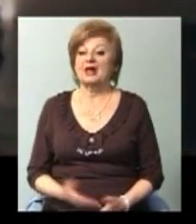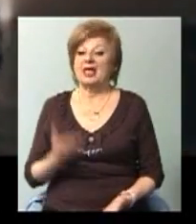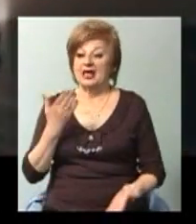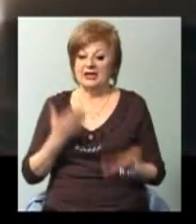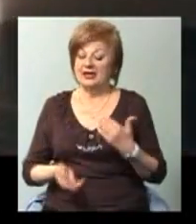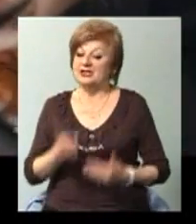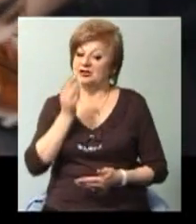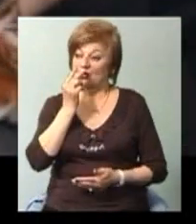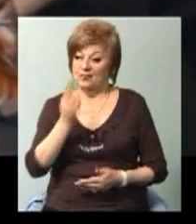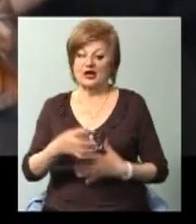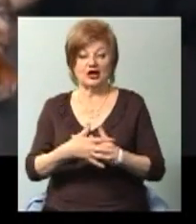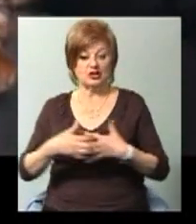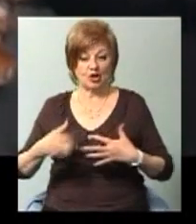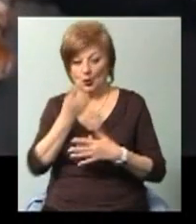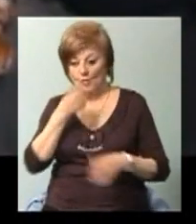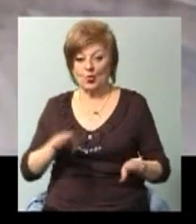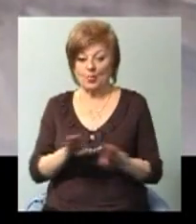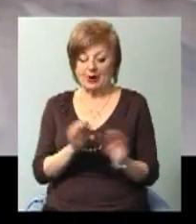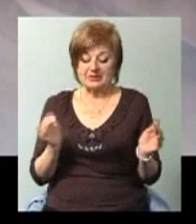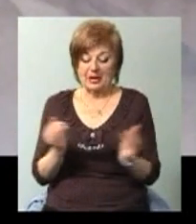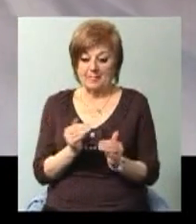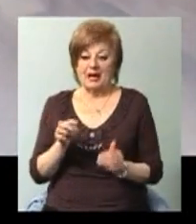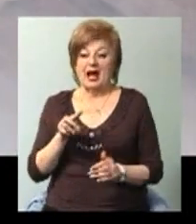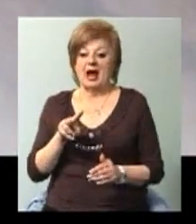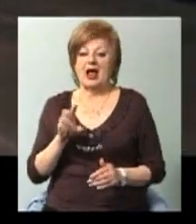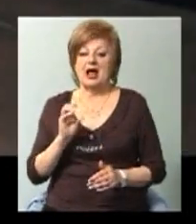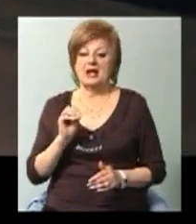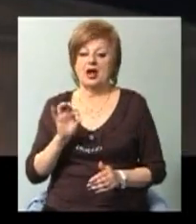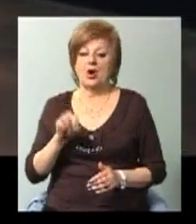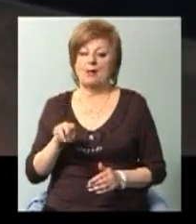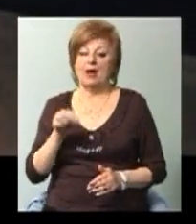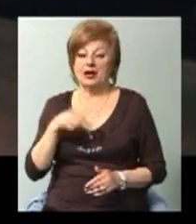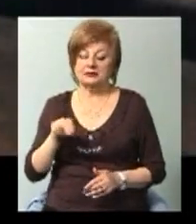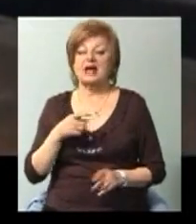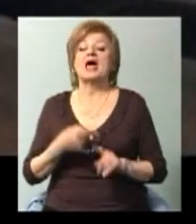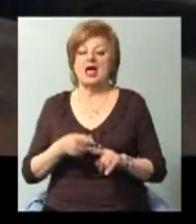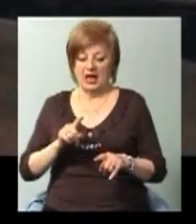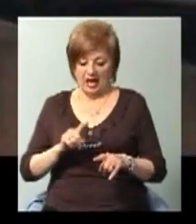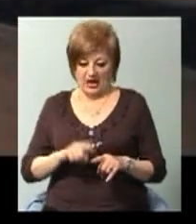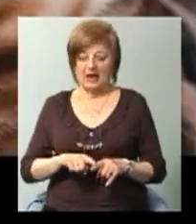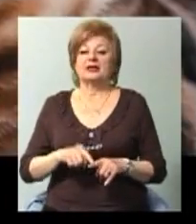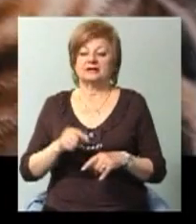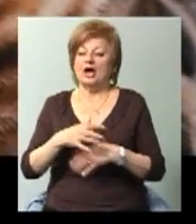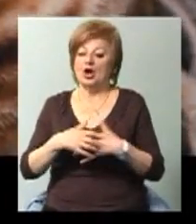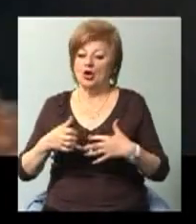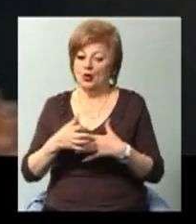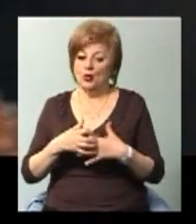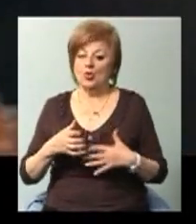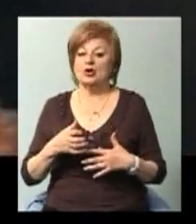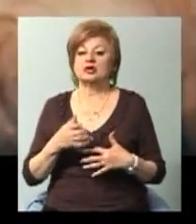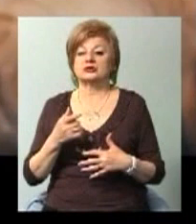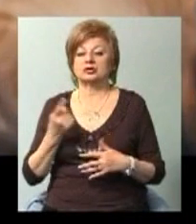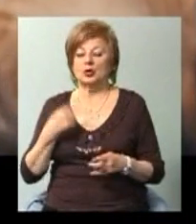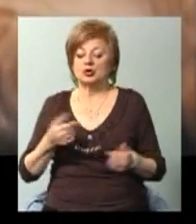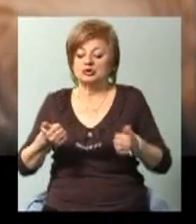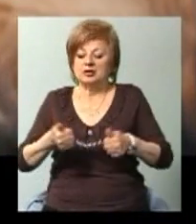Якщо ви побачите кішку, схожу на маленького леопарда, то знайте, це бенгальська порода котів. Ця тваринка